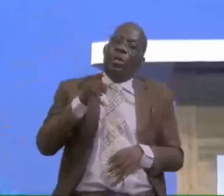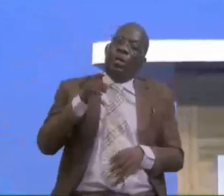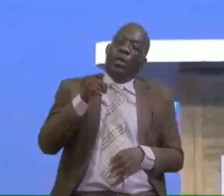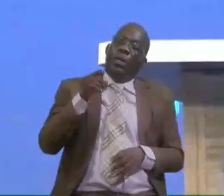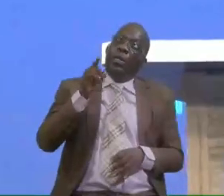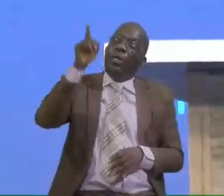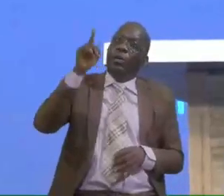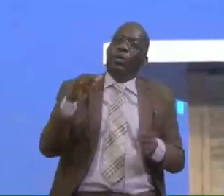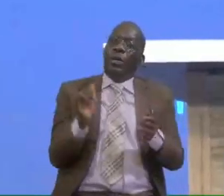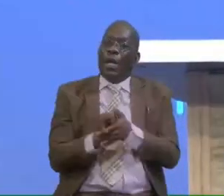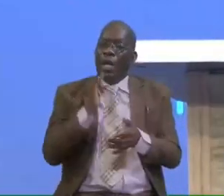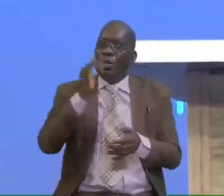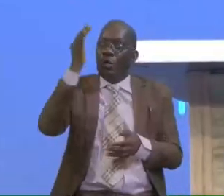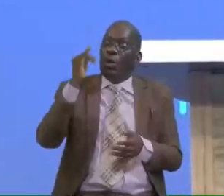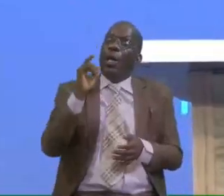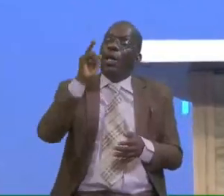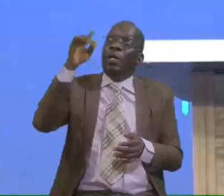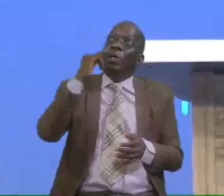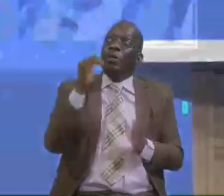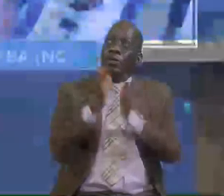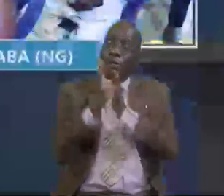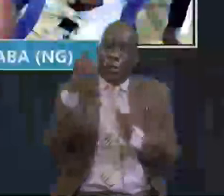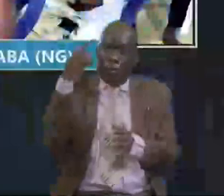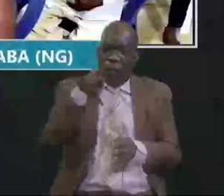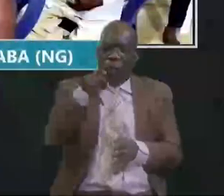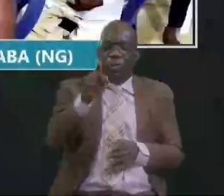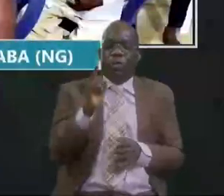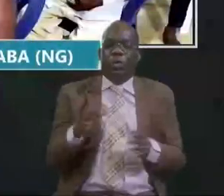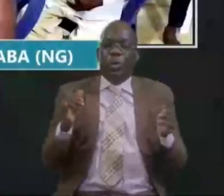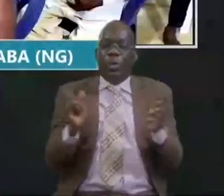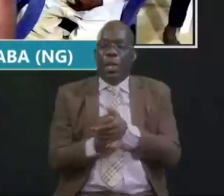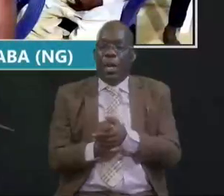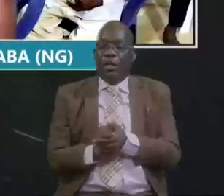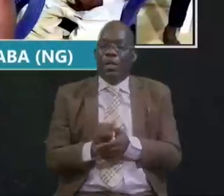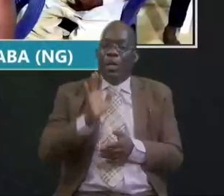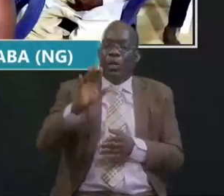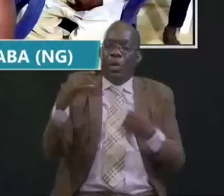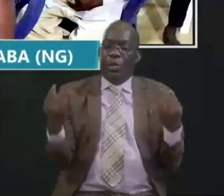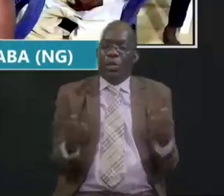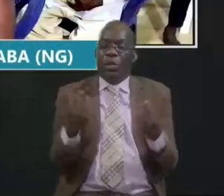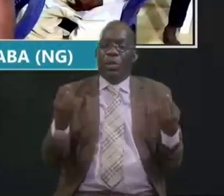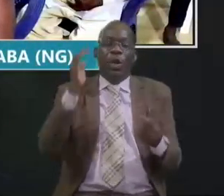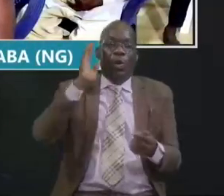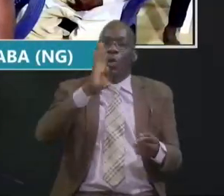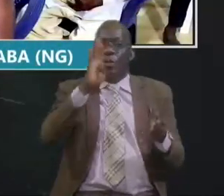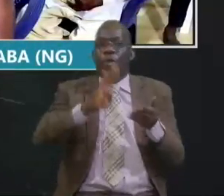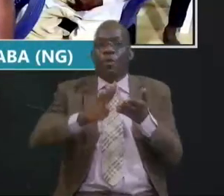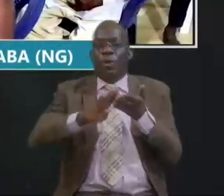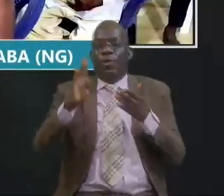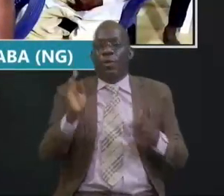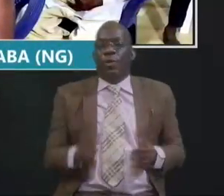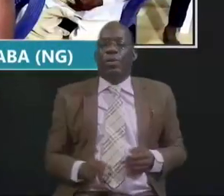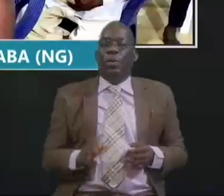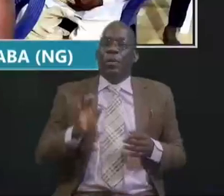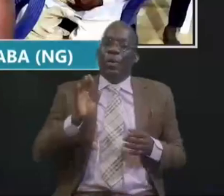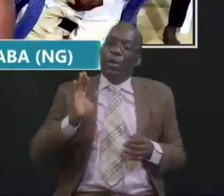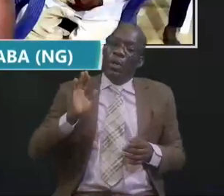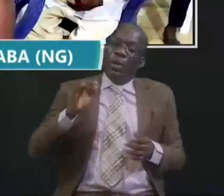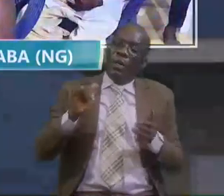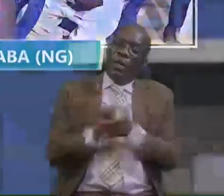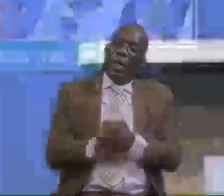il intercède pour toi. Pour que tes péchés soient pardonnés. Pour